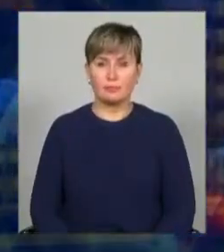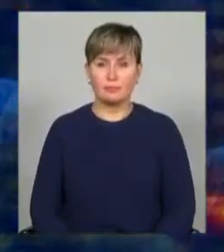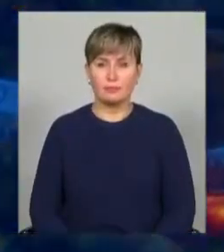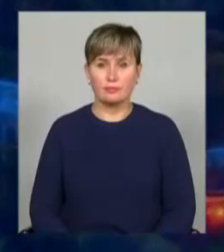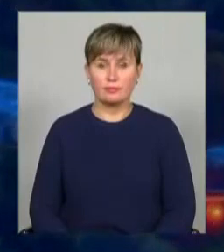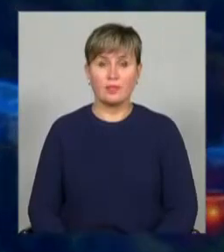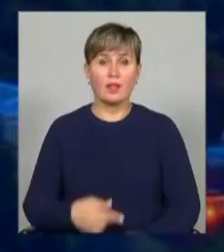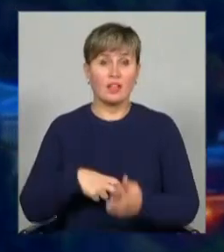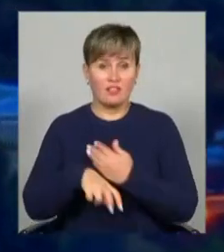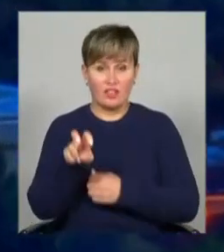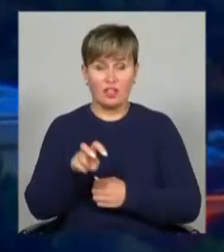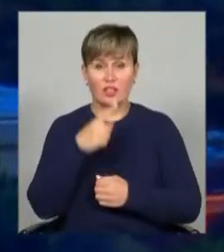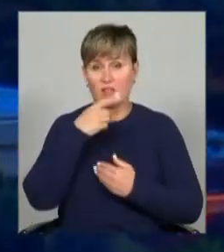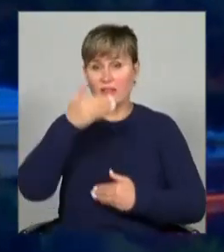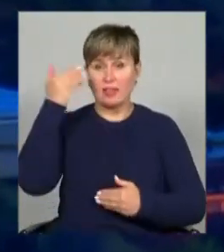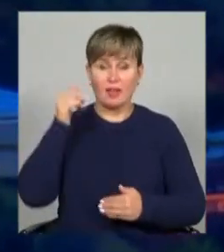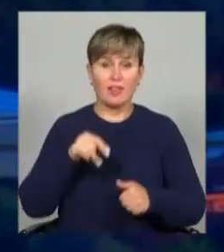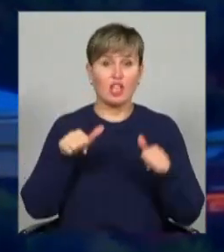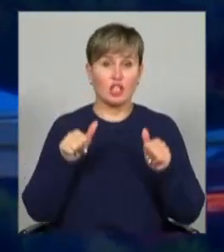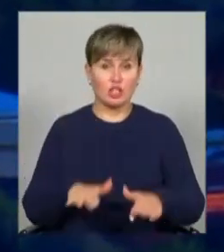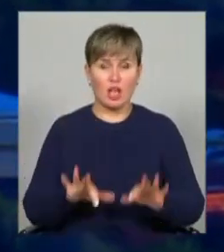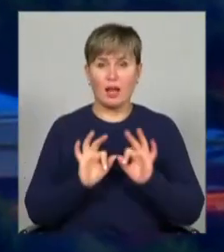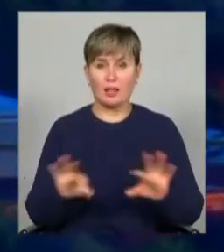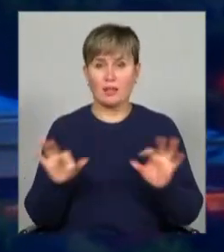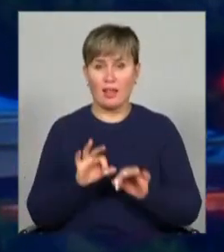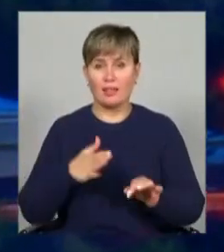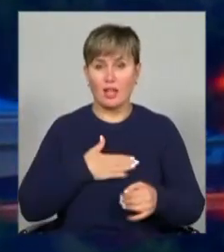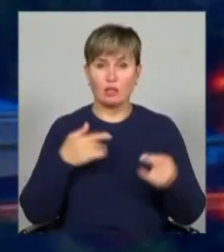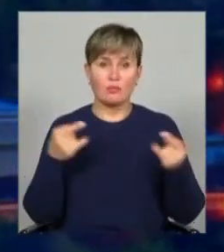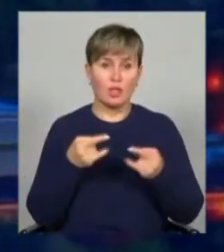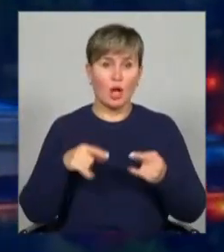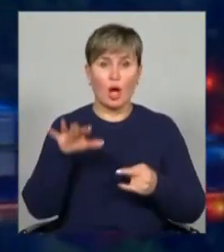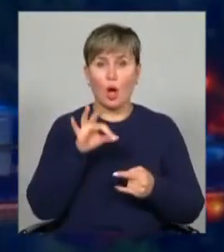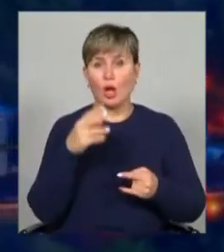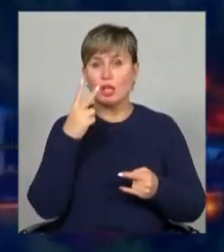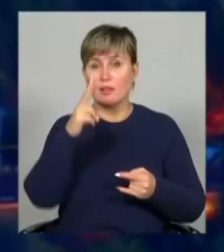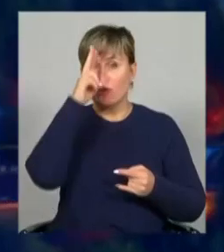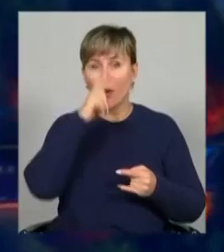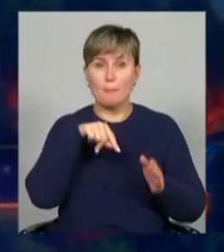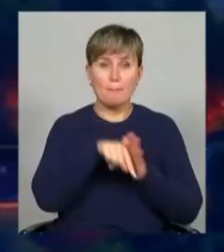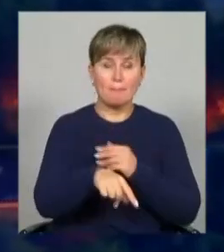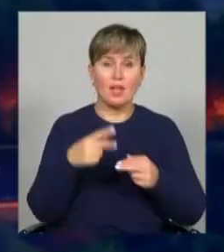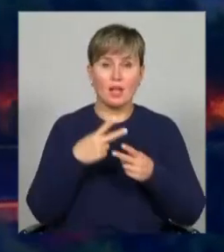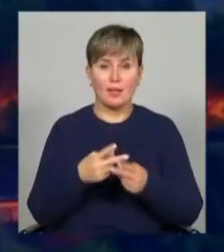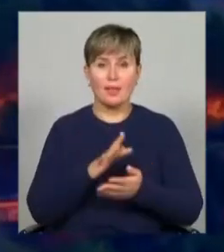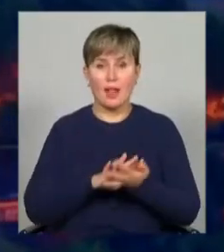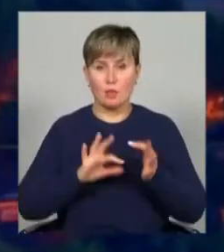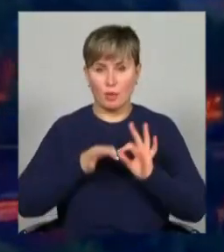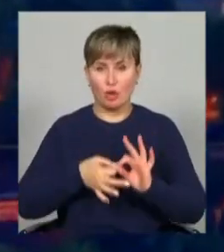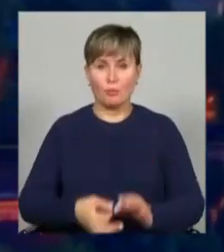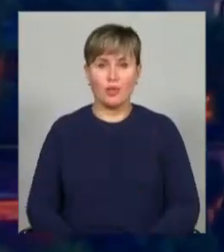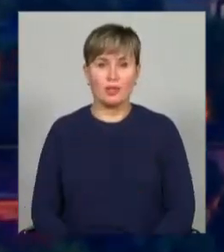Он вышел из СИЗО совсем недавно и решился рассказать нашему телеканалу о 2 месяцах заточения. Репортаж Дамира